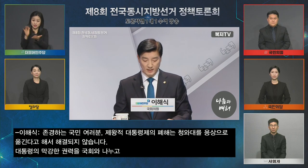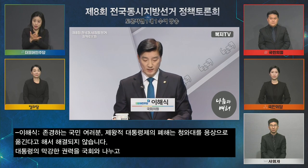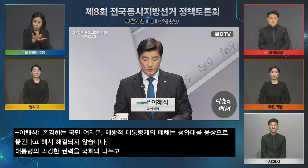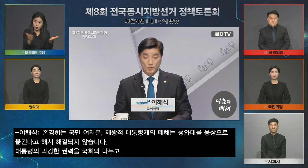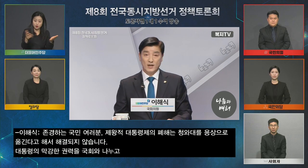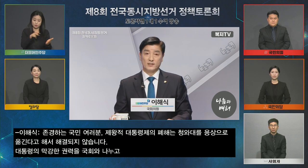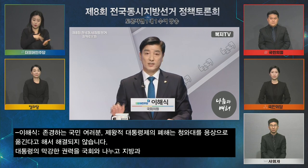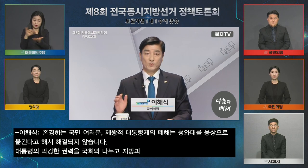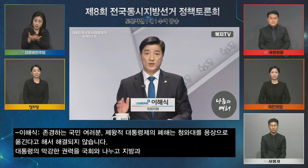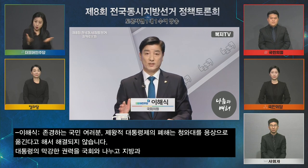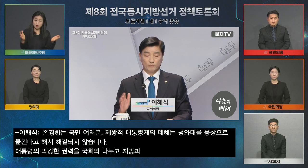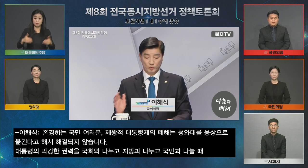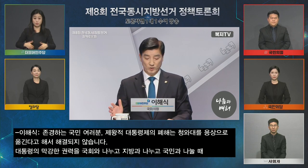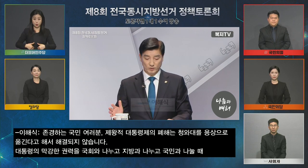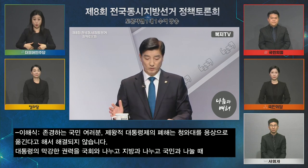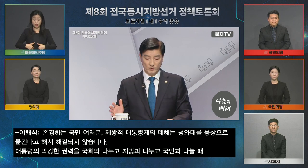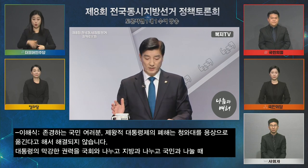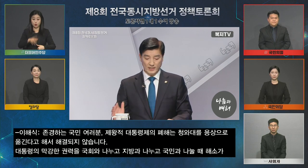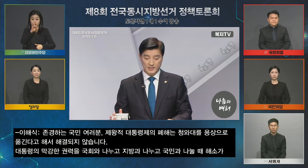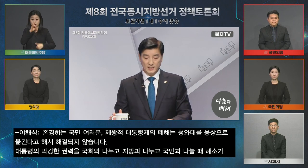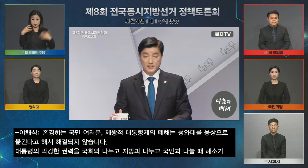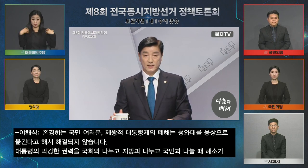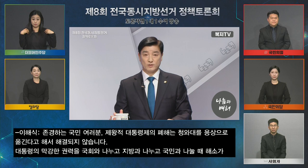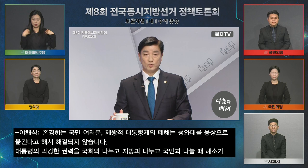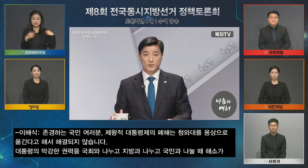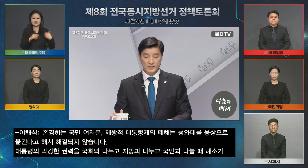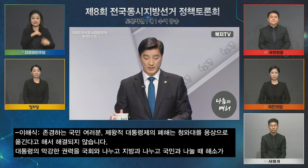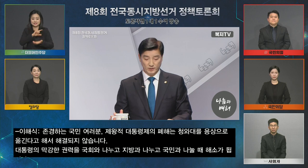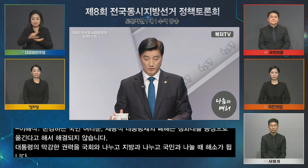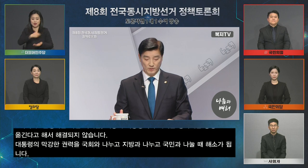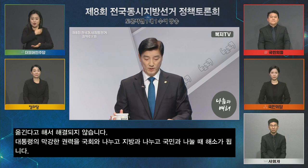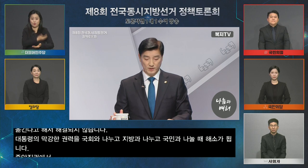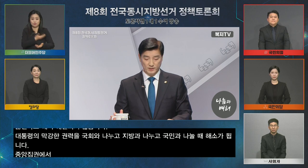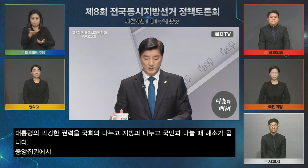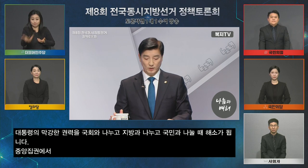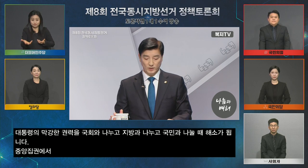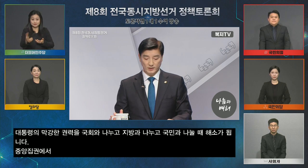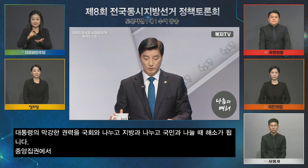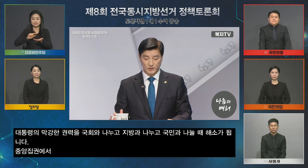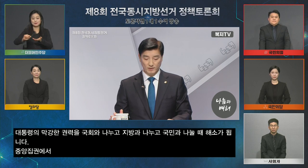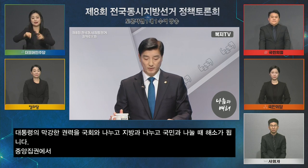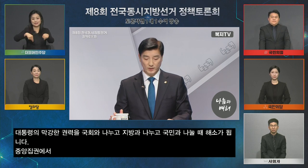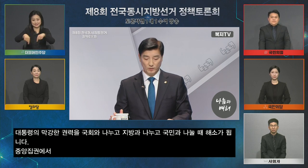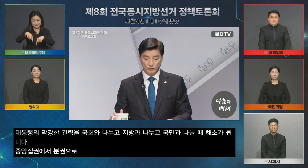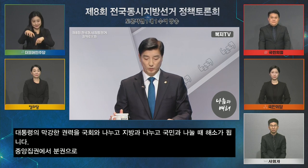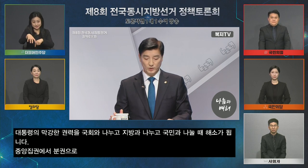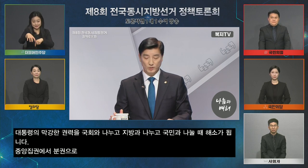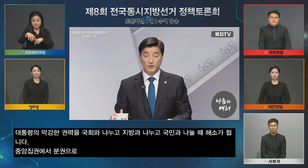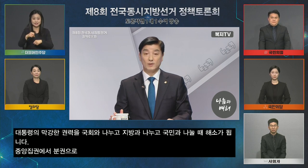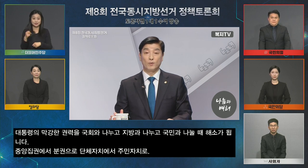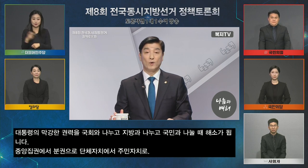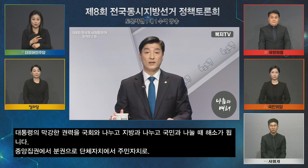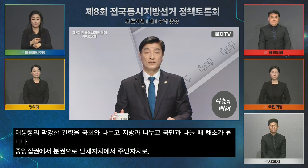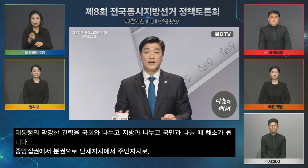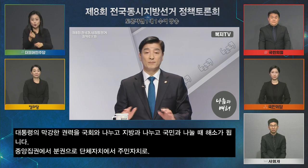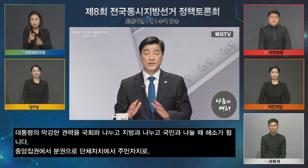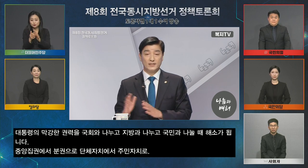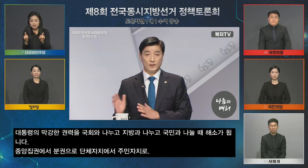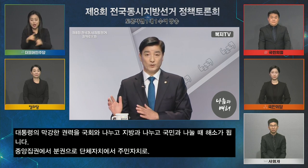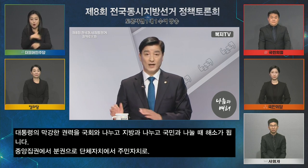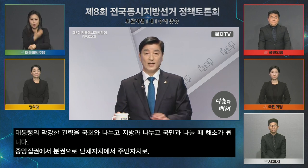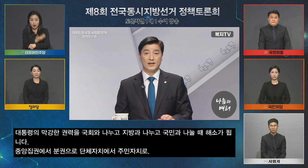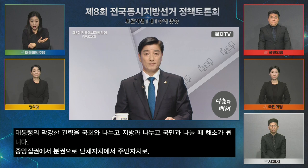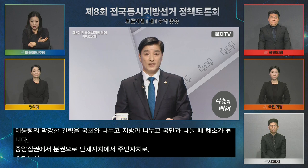됩니다. 주황 집권에서 분권으로, 단체자치에서 주민자치로, 승자독식 다수제를 벌이고 소수자 권리를 보호하는